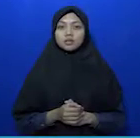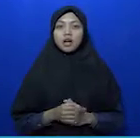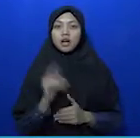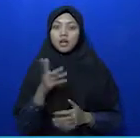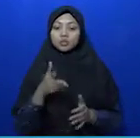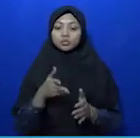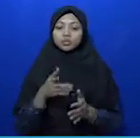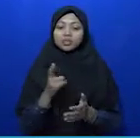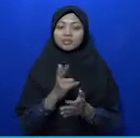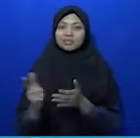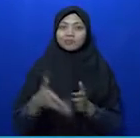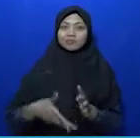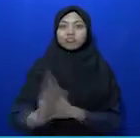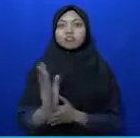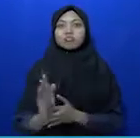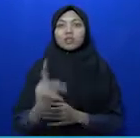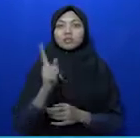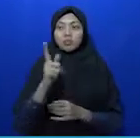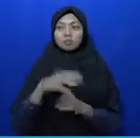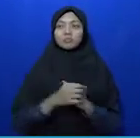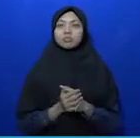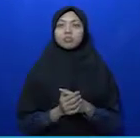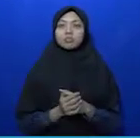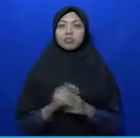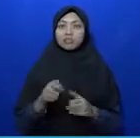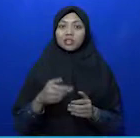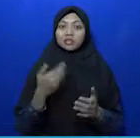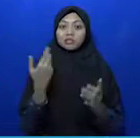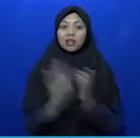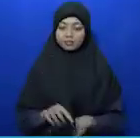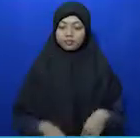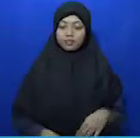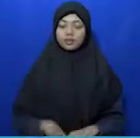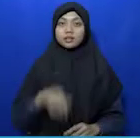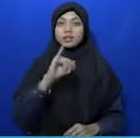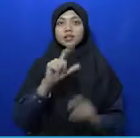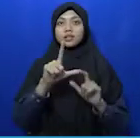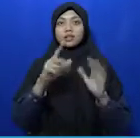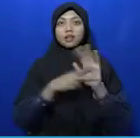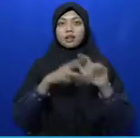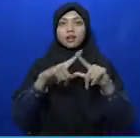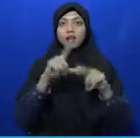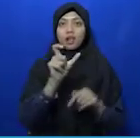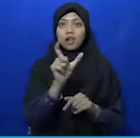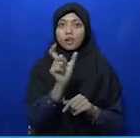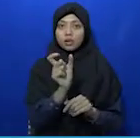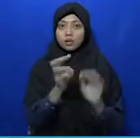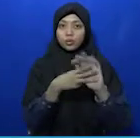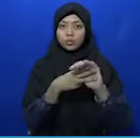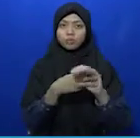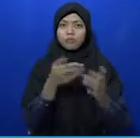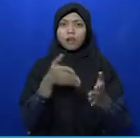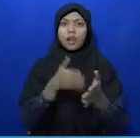harus menggolokan ini supaya jangan sampai bahwa ini jawab, terima kasih. Inalu melanggar undang-undang atau enggak